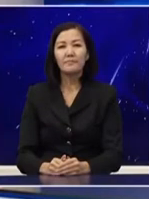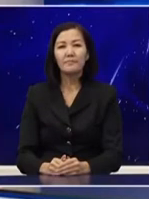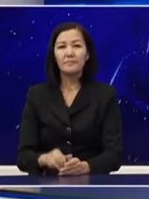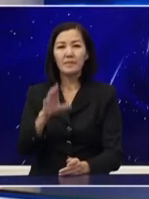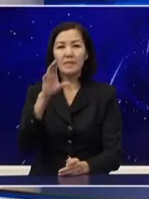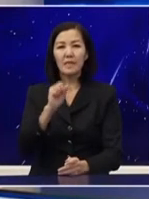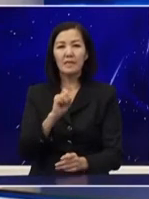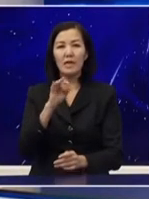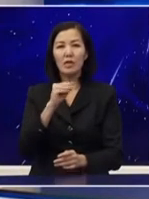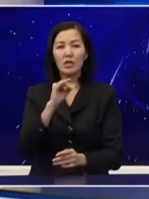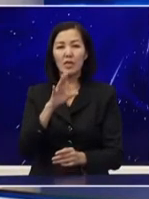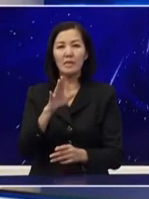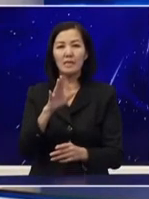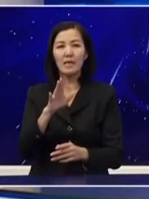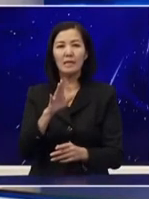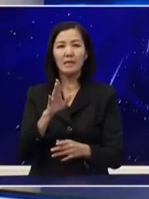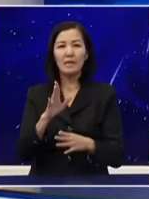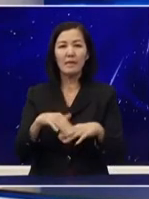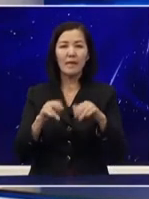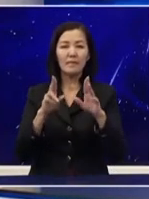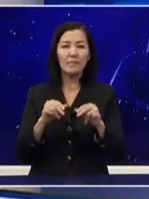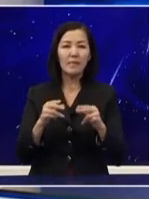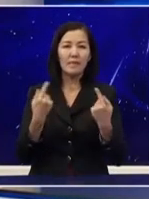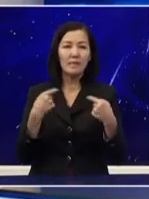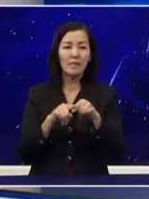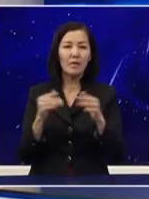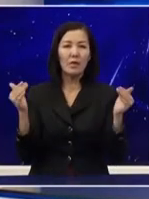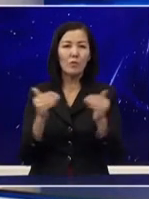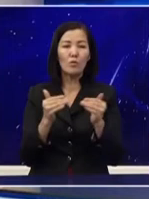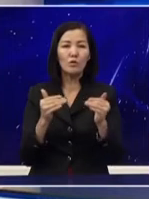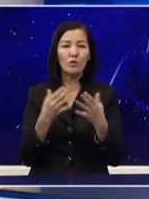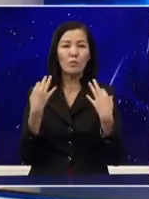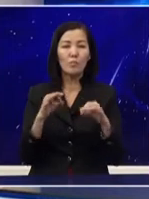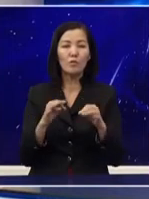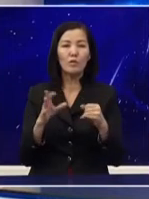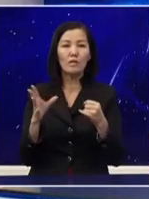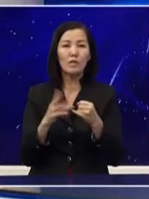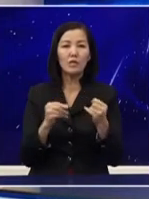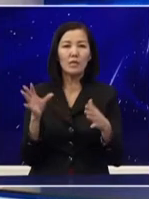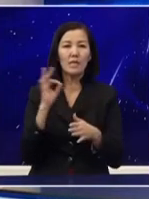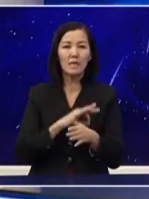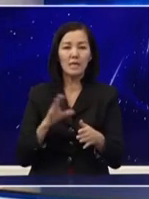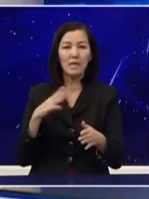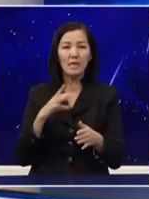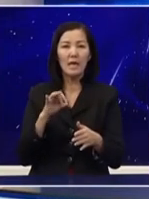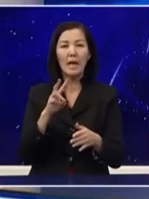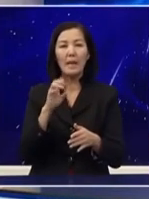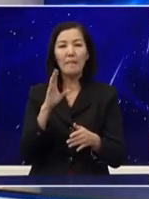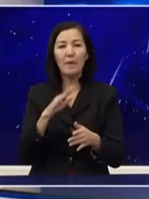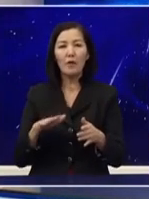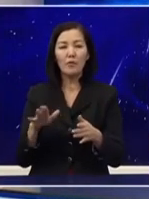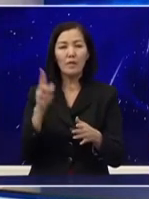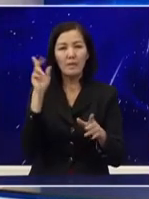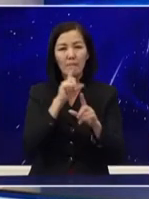Астық елдің берекесі Сарыжаз кәсіптік техникалық колледжі пайдаланбай жатқан егіс алқаптарын игерді. Райымбек ауданындағы орта білім